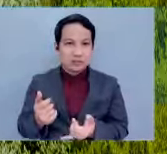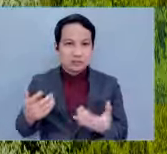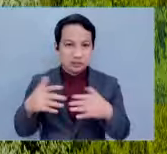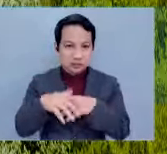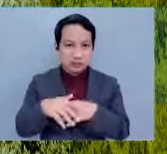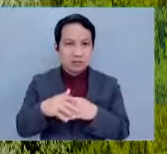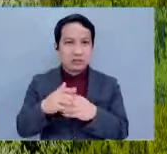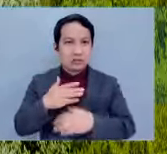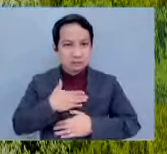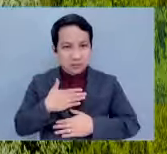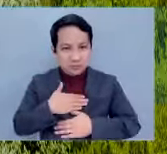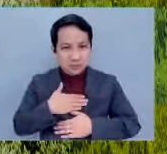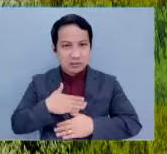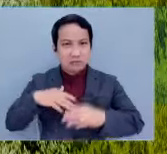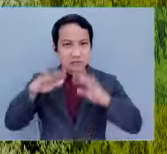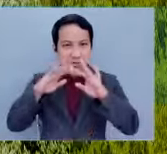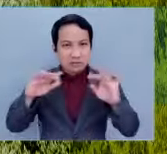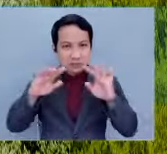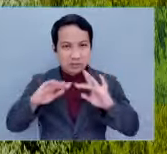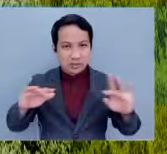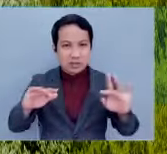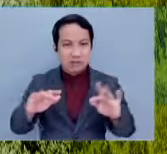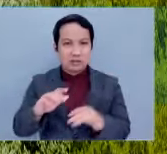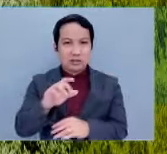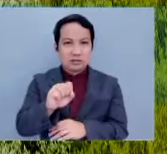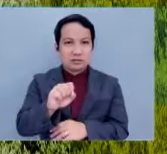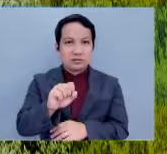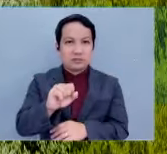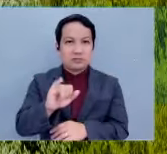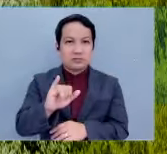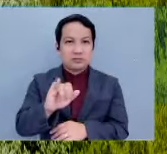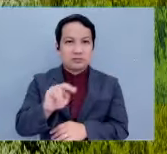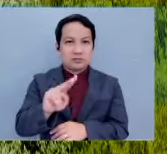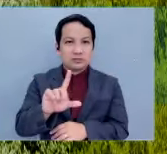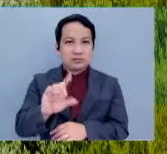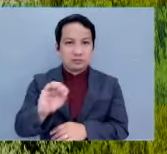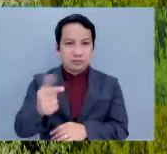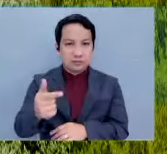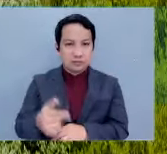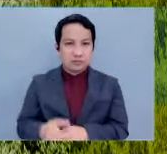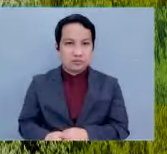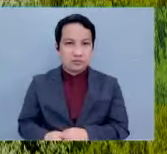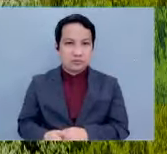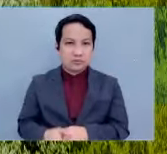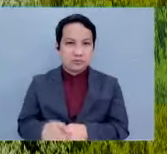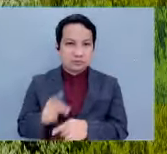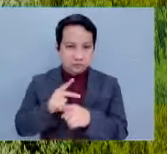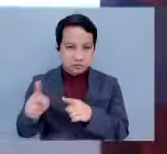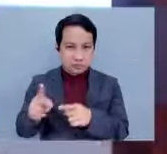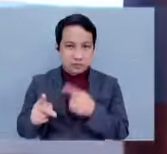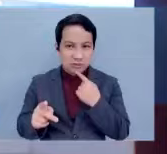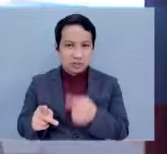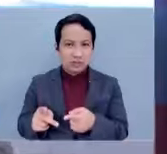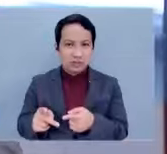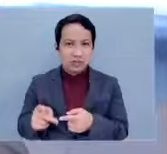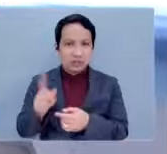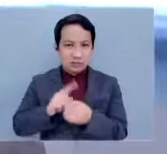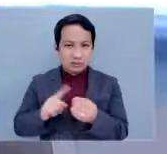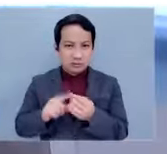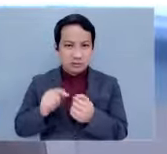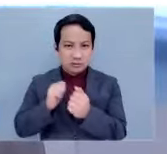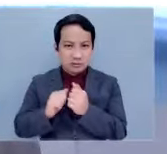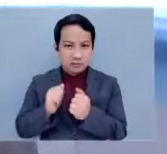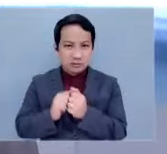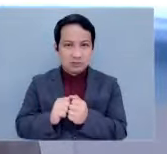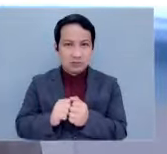na, festive itong Sinulog. Okay. Prof, kanina nga, nabanggit mo na kanina yung ibig sabihin ng sinulog